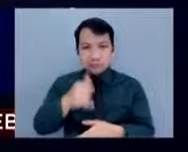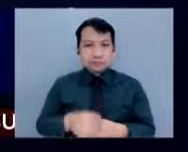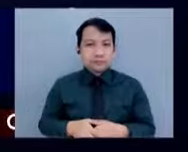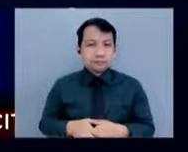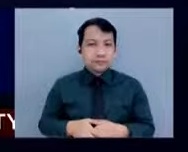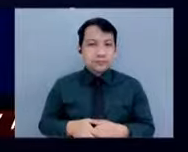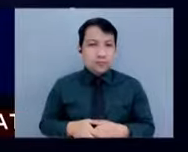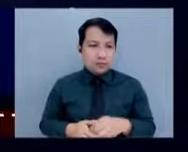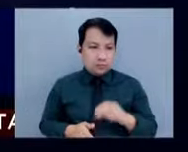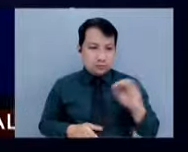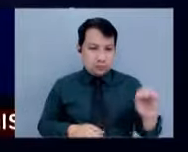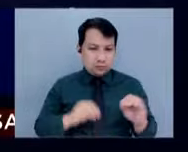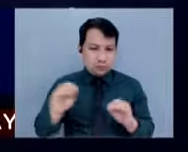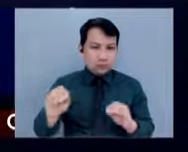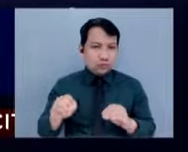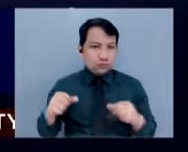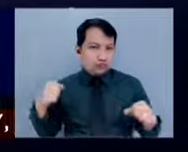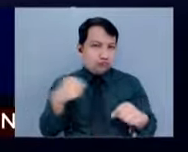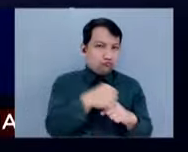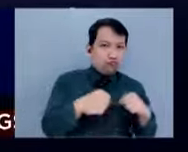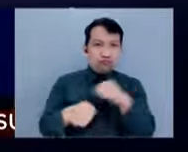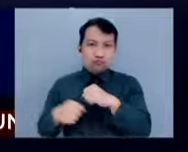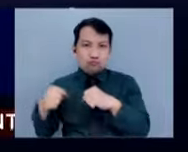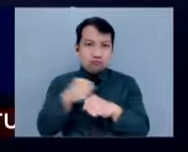Kanya-kanya silang palitan ng suntok at palo.